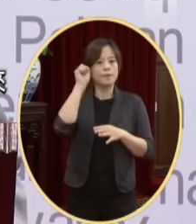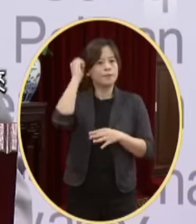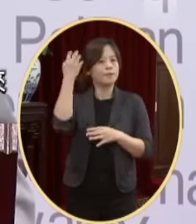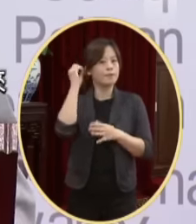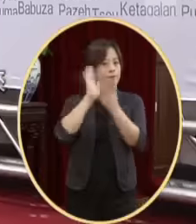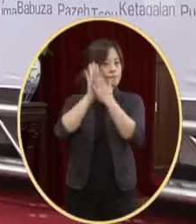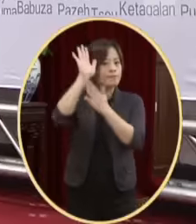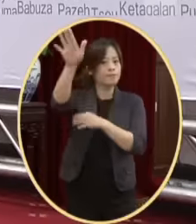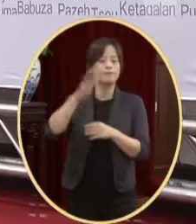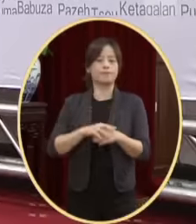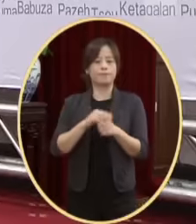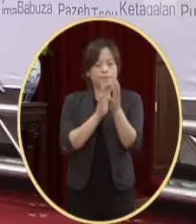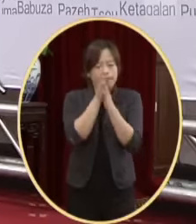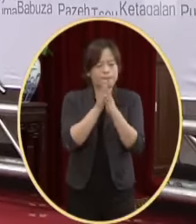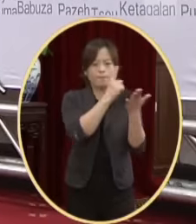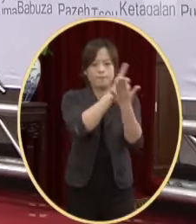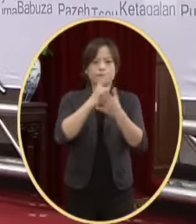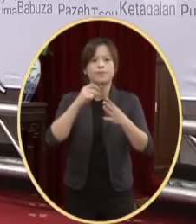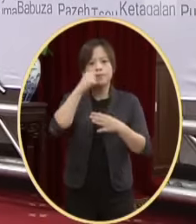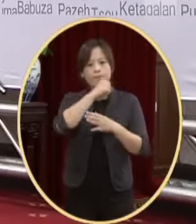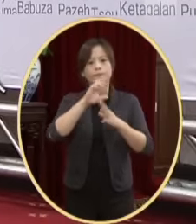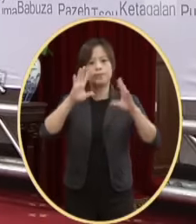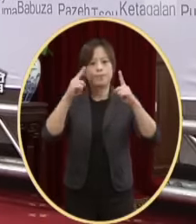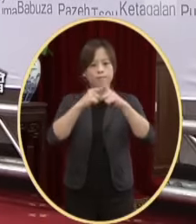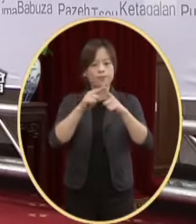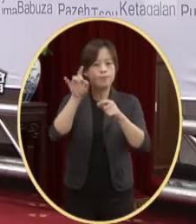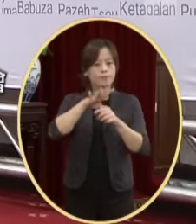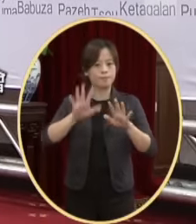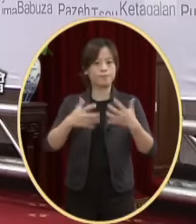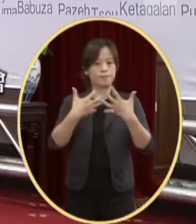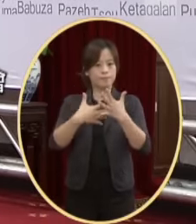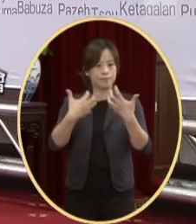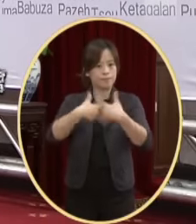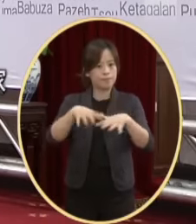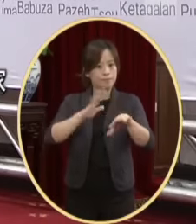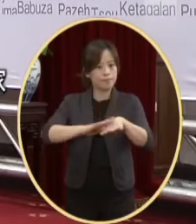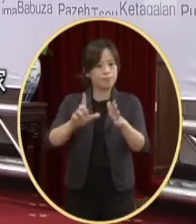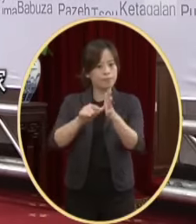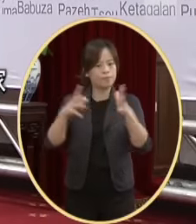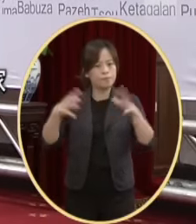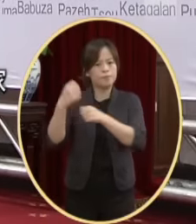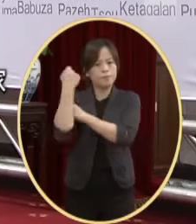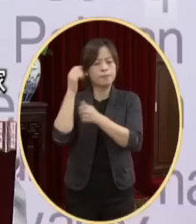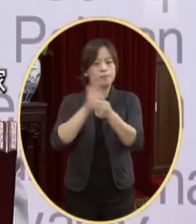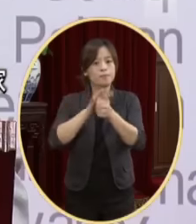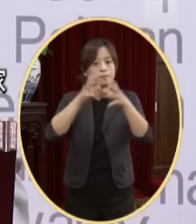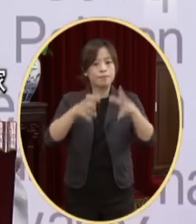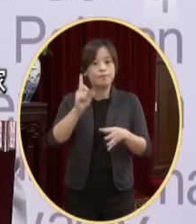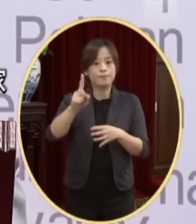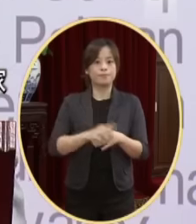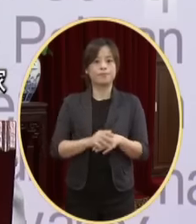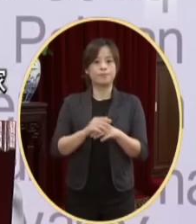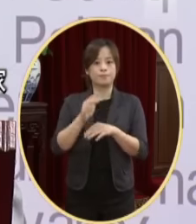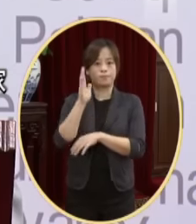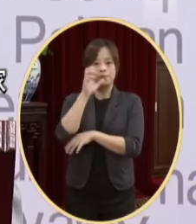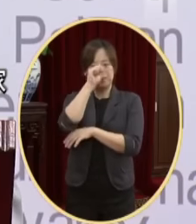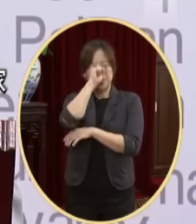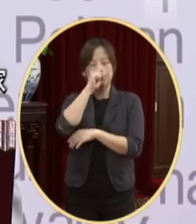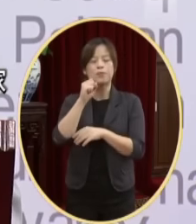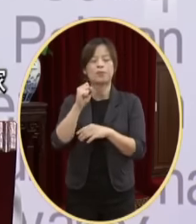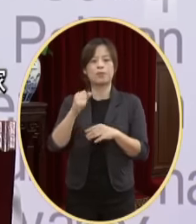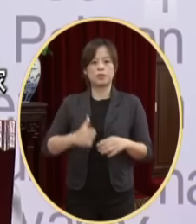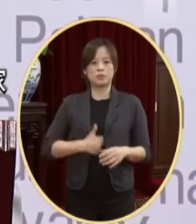来。我请求所有的国人借着今天的机会一起努力，来打造一个正义的国家，